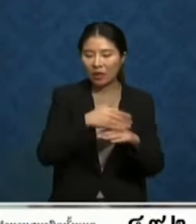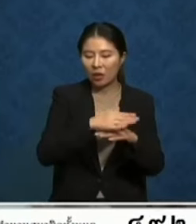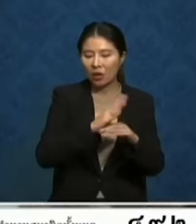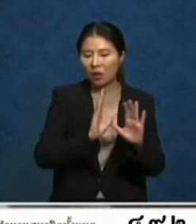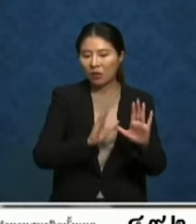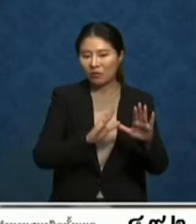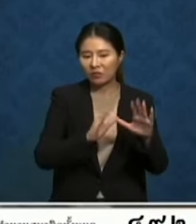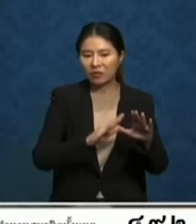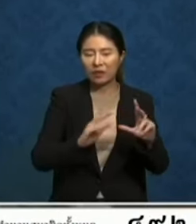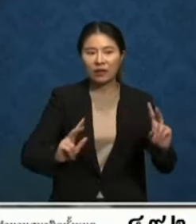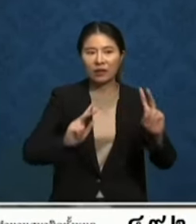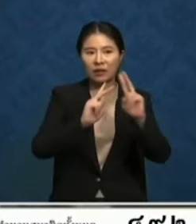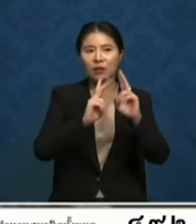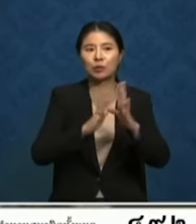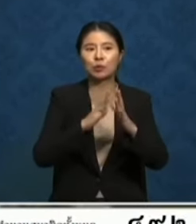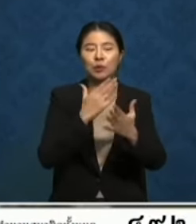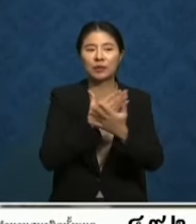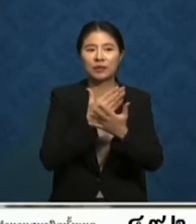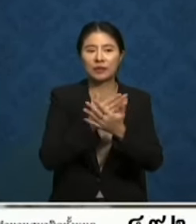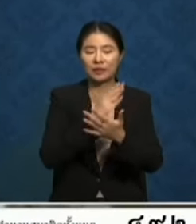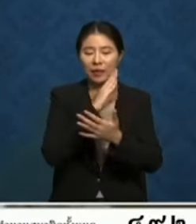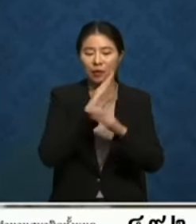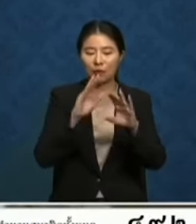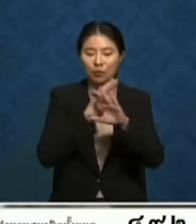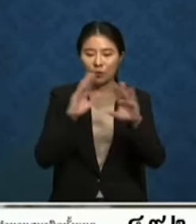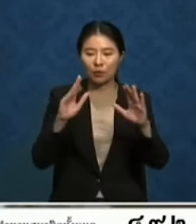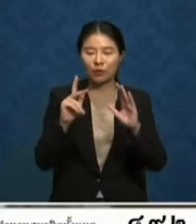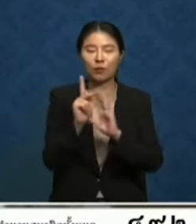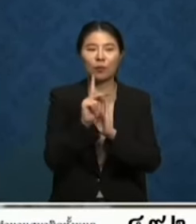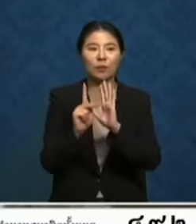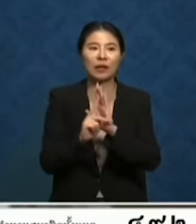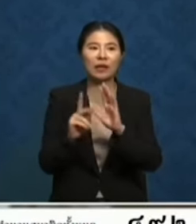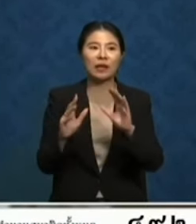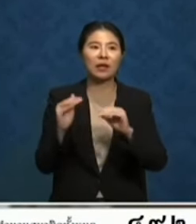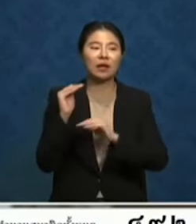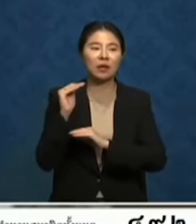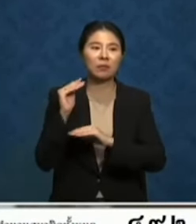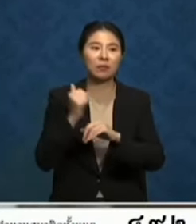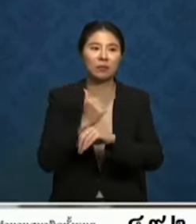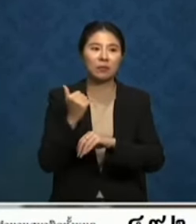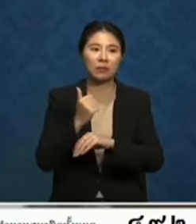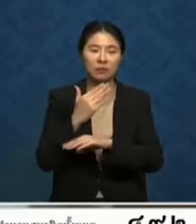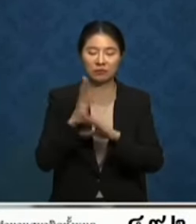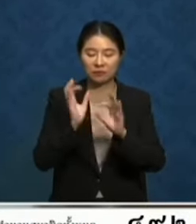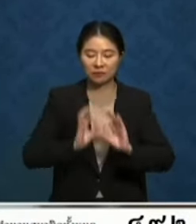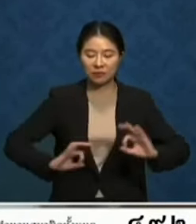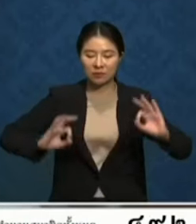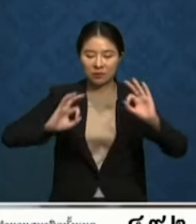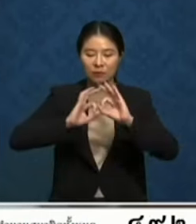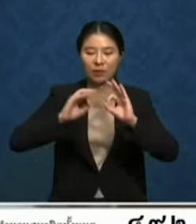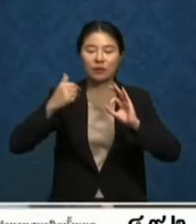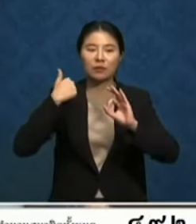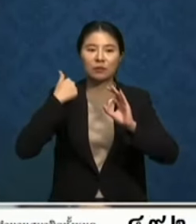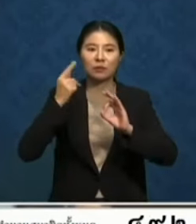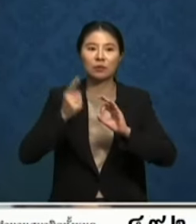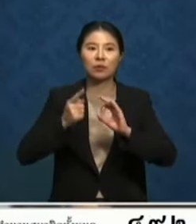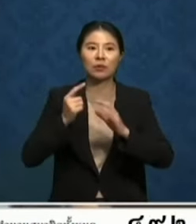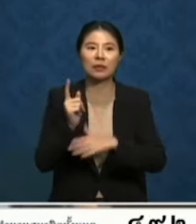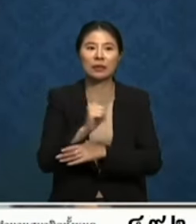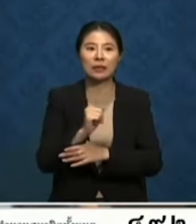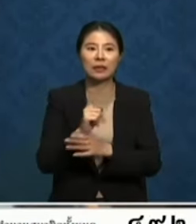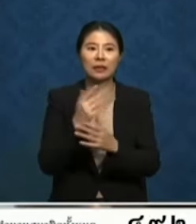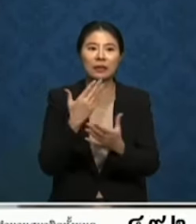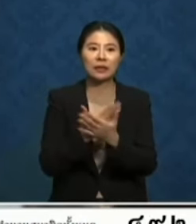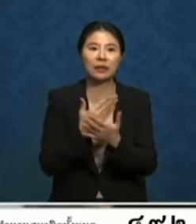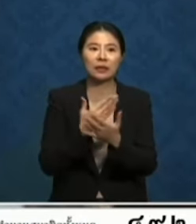ากไว้ที่กระทรวงการคลังเว้นแต่จะมีกฎหมายกำหนดไว้เป็นอย่างอื่นอันนี้สำคัญครับท่านประธานแล้วสำคัญมากคือต้องนำส่งคลังหมด